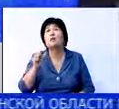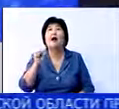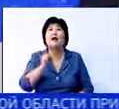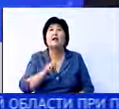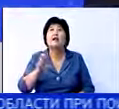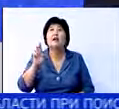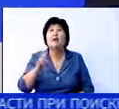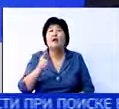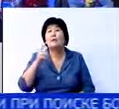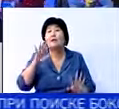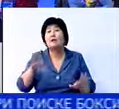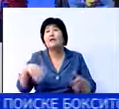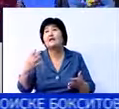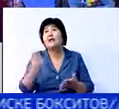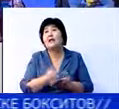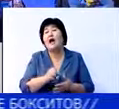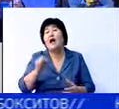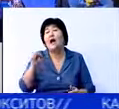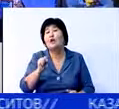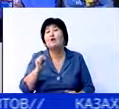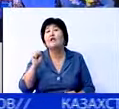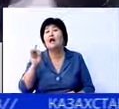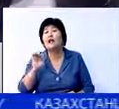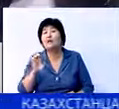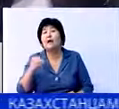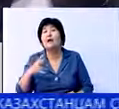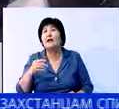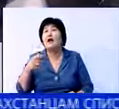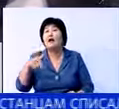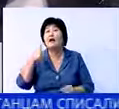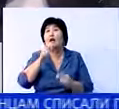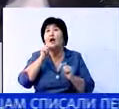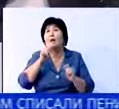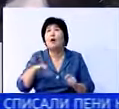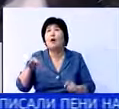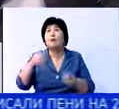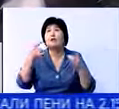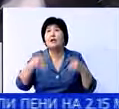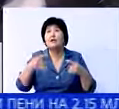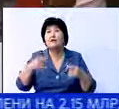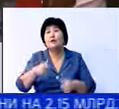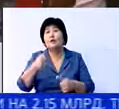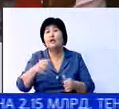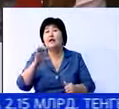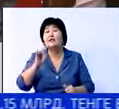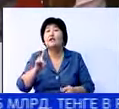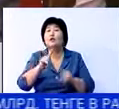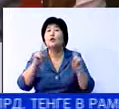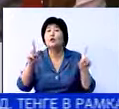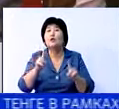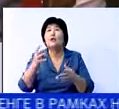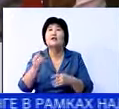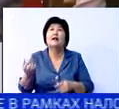Берег. Первое место завоевала Аягос Аралбай кызы. Гран-при 12-го областного телевизионного конкурса «Сыр Жолдоздары»